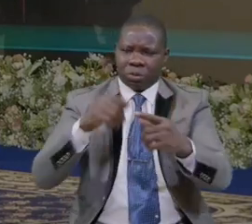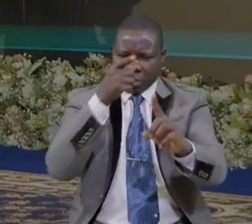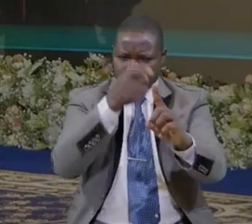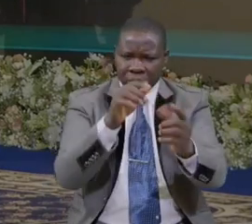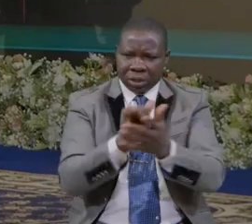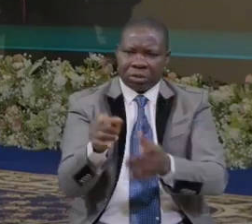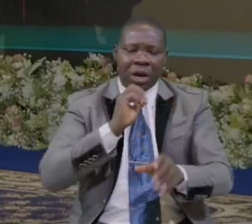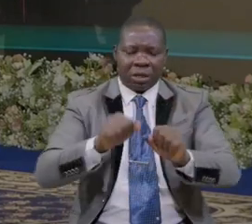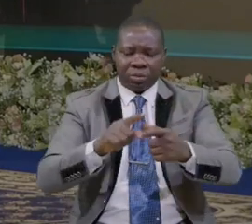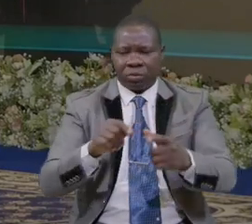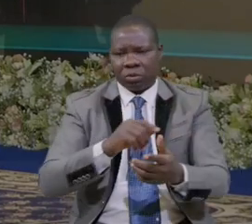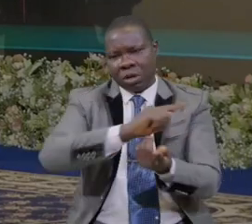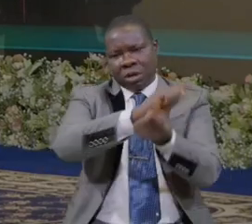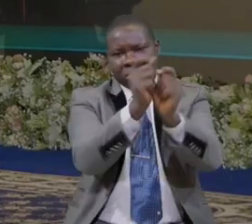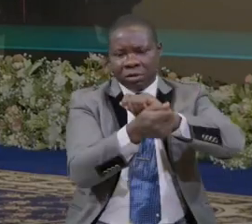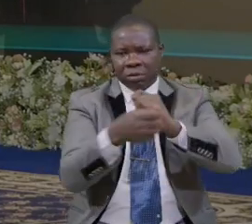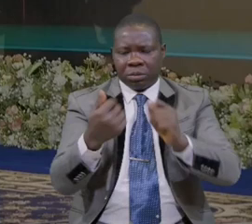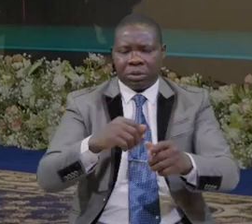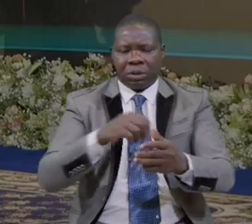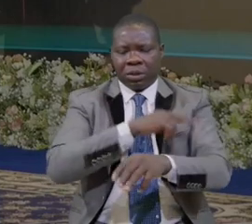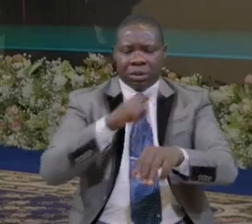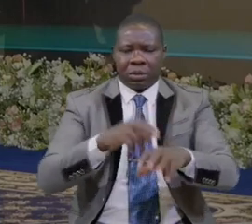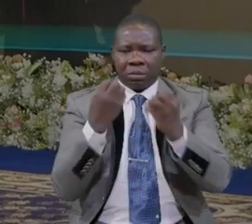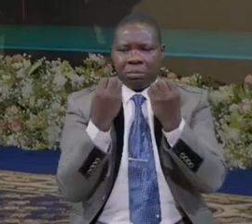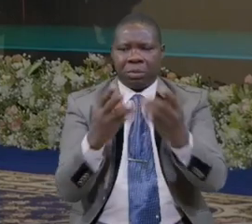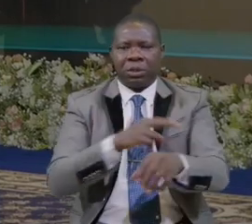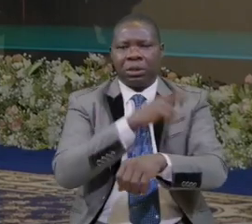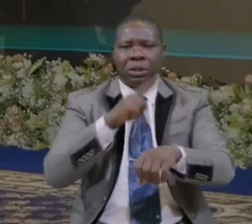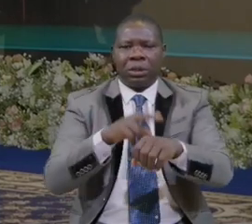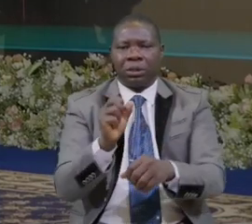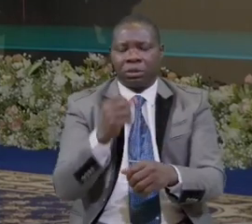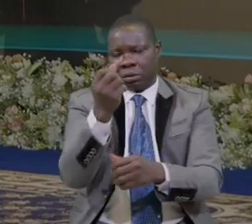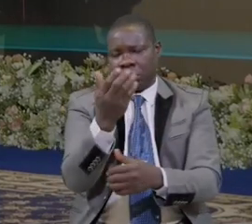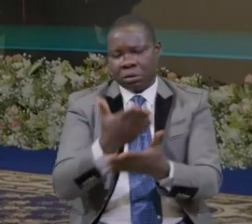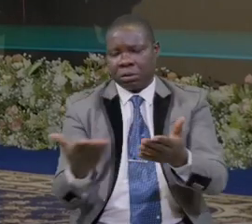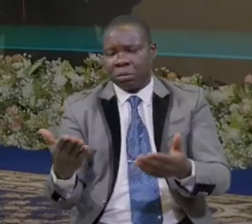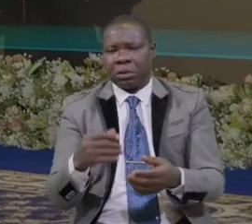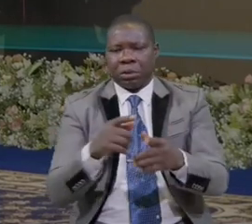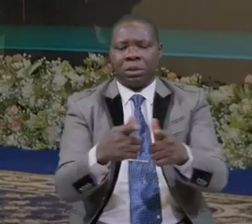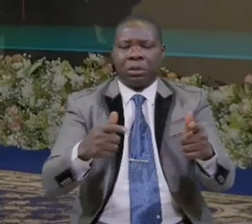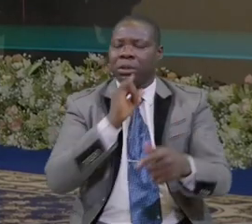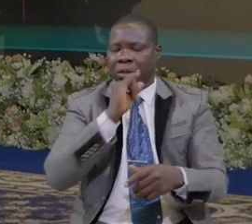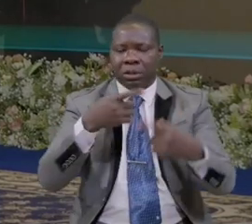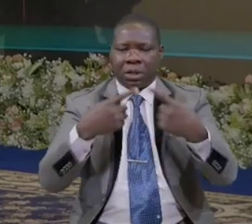transformer la nation, plusieurs nations, quelque chose de grand se produit.